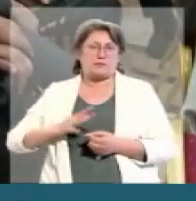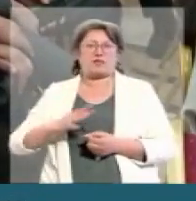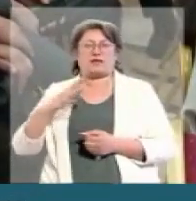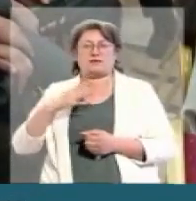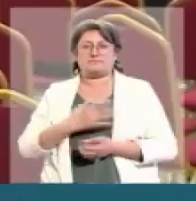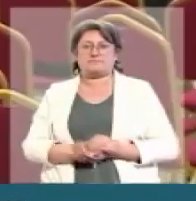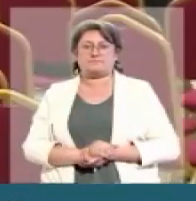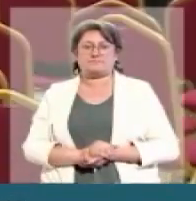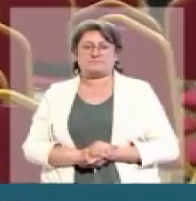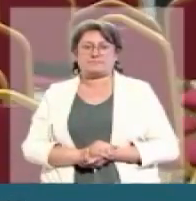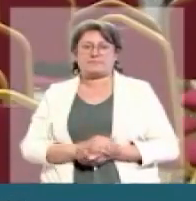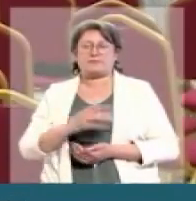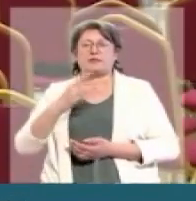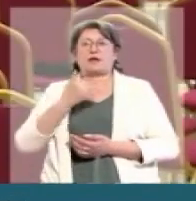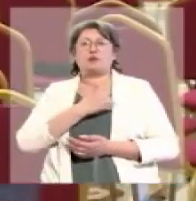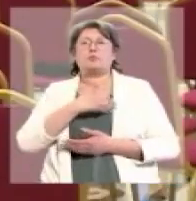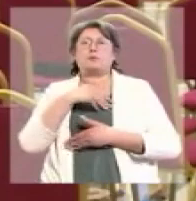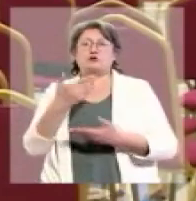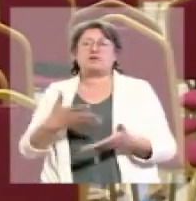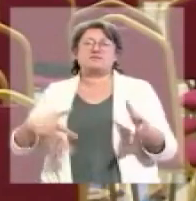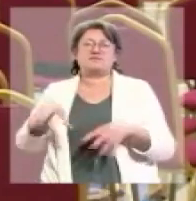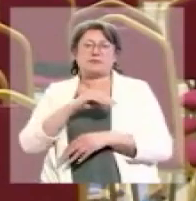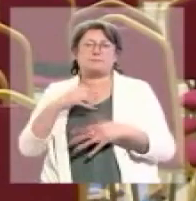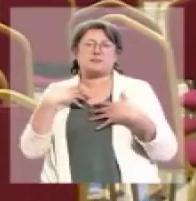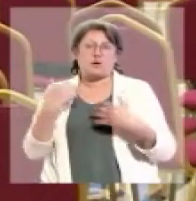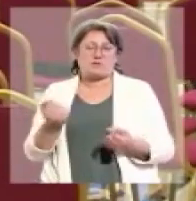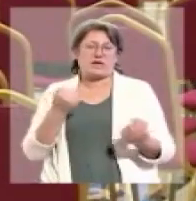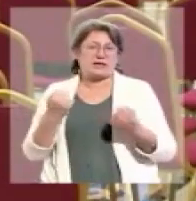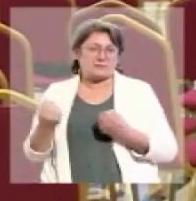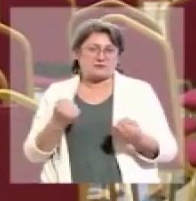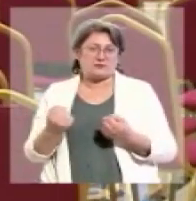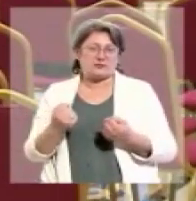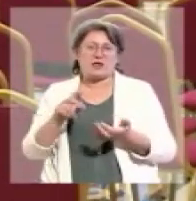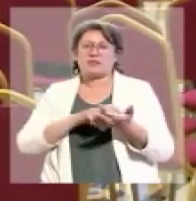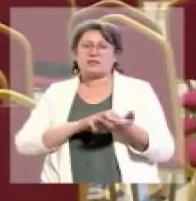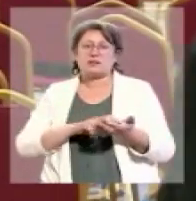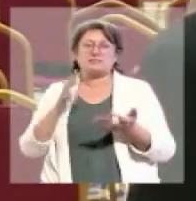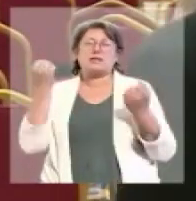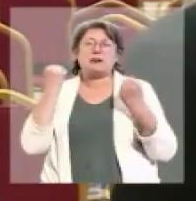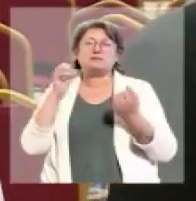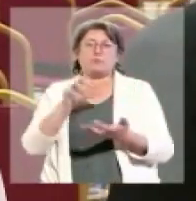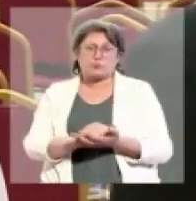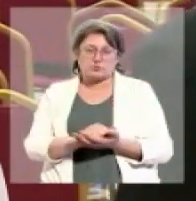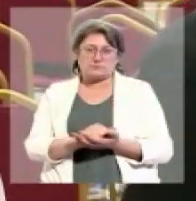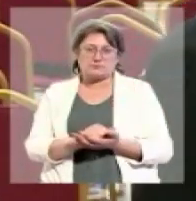и выдержка. Хочу пожелать всем здоровья крепкого, не бояться заниматься спортом.